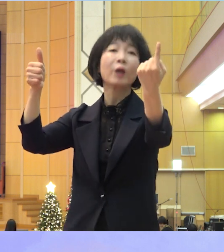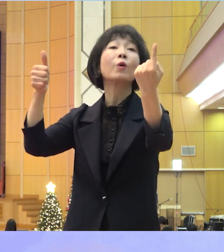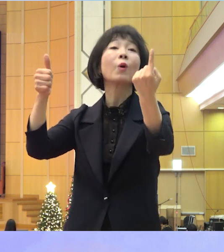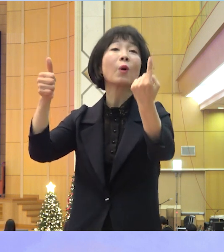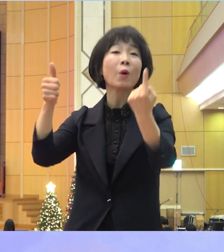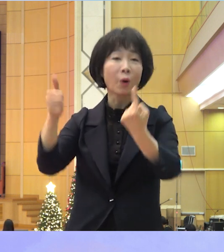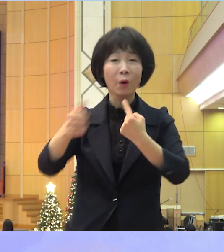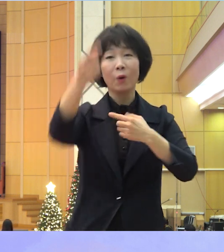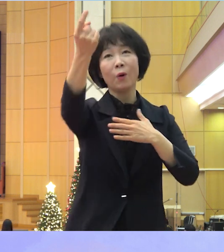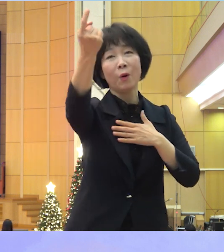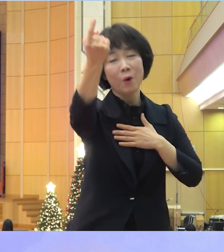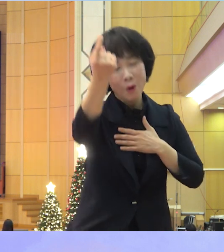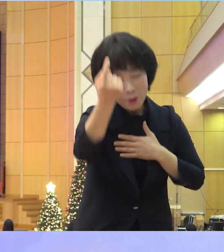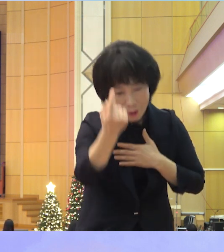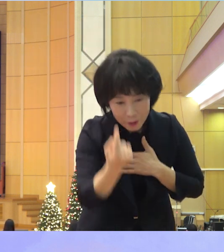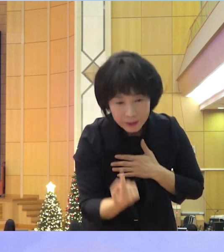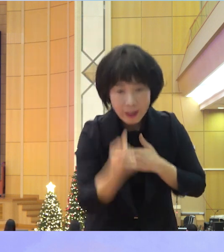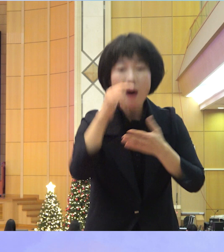예수께로